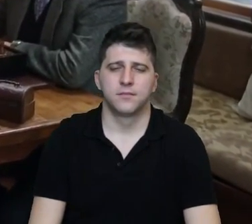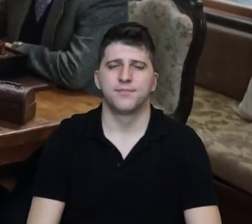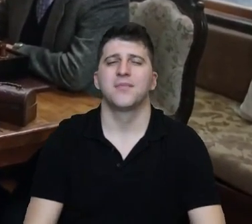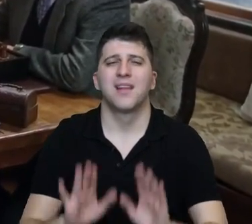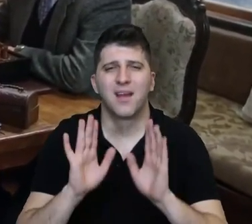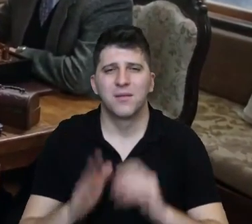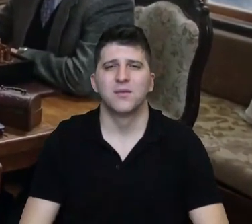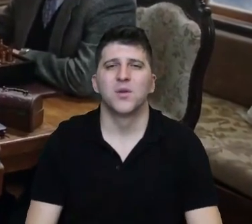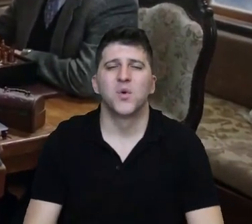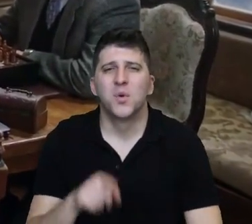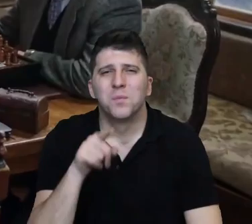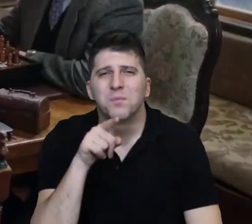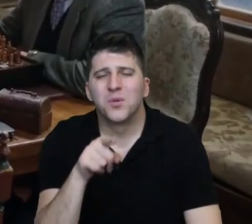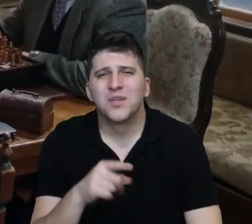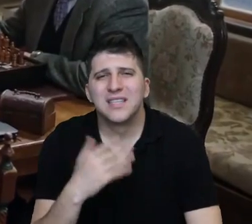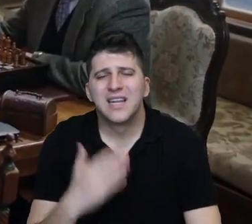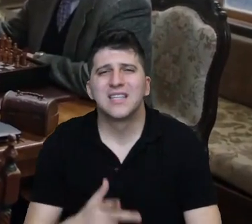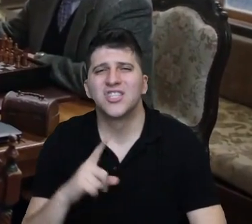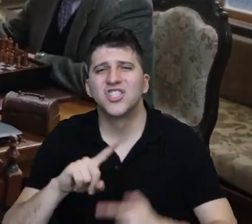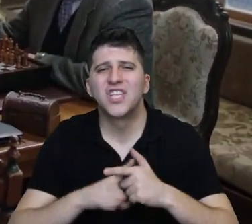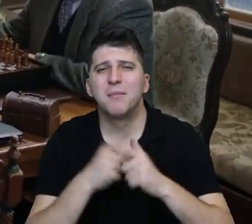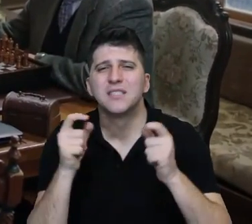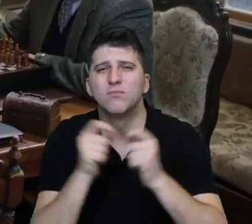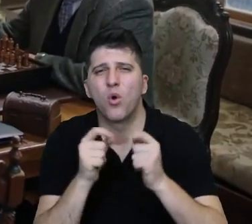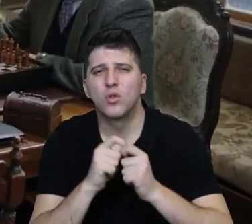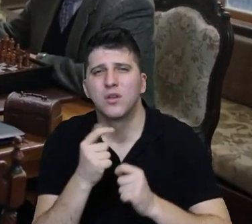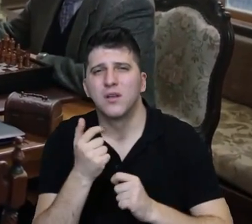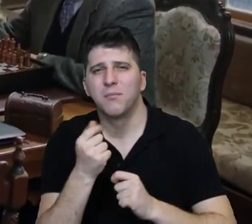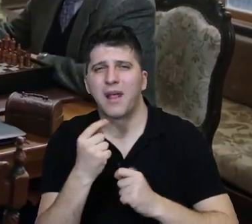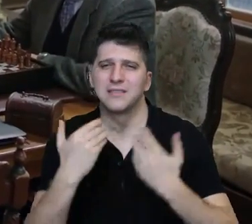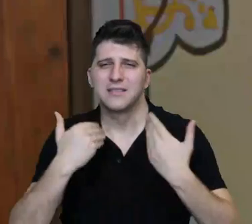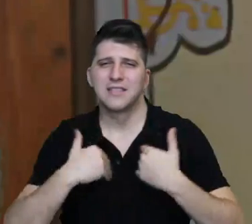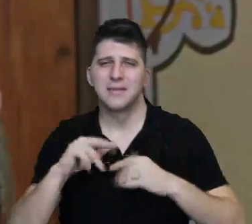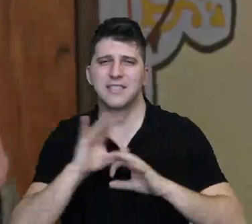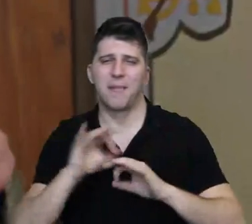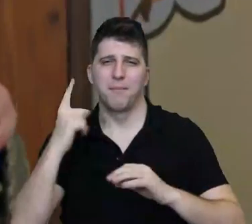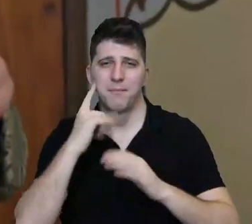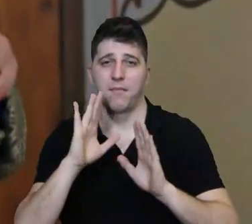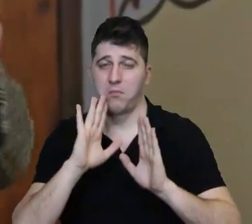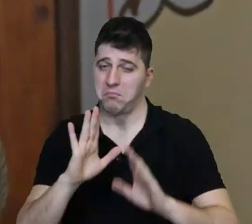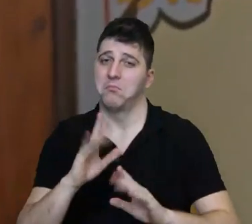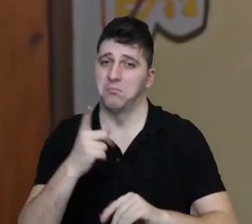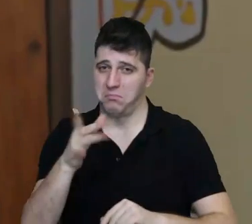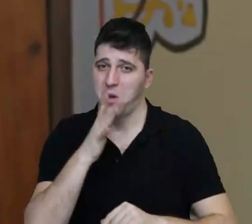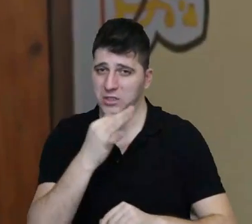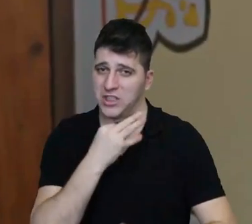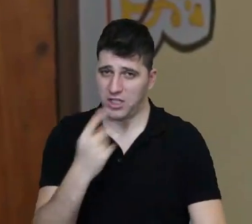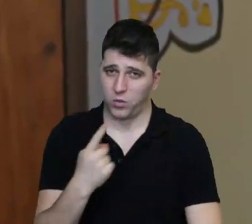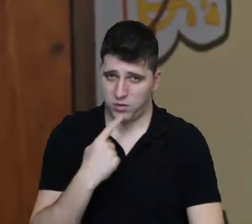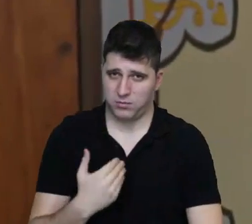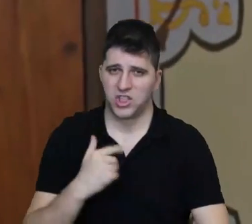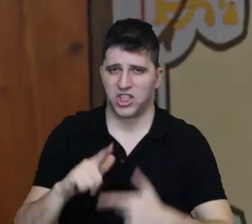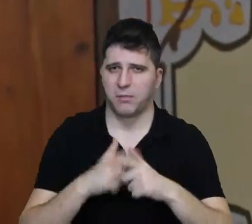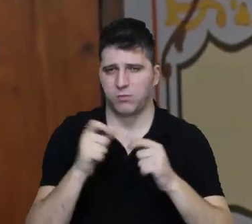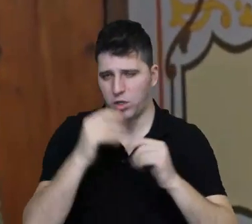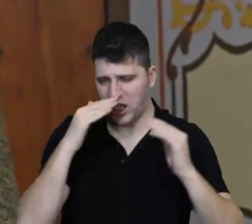Yalnız bu şey, yani James Bond rolü biraz üstüme yapıştı da. Yalnız takdir ediyorsunuz değil mi? James Bond